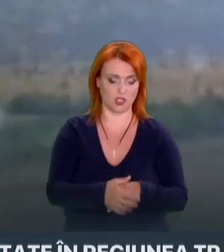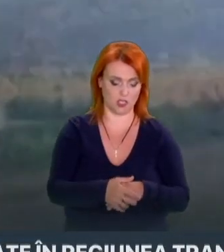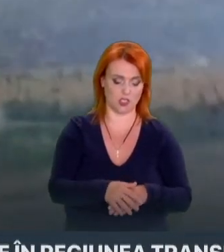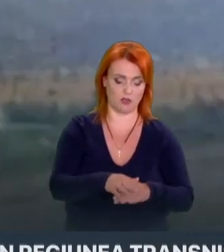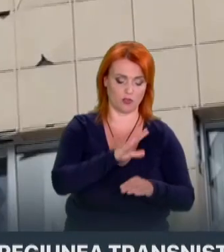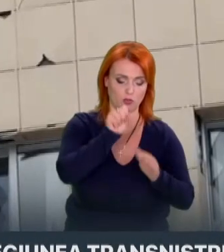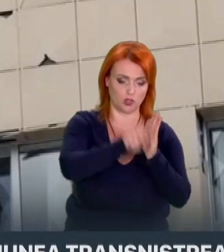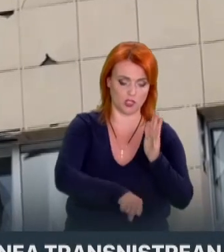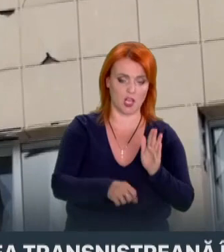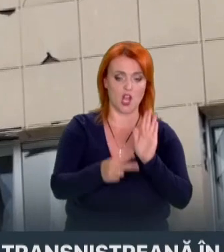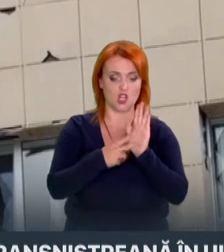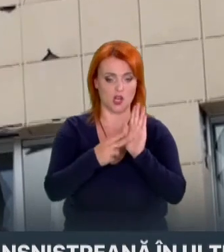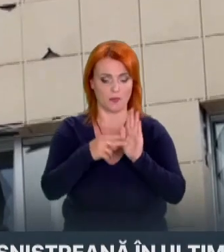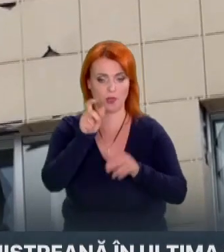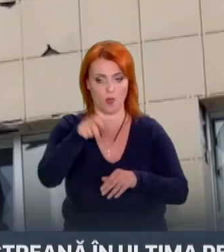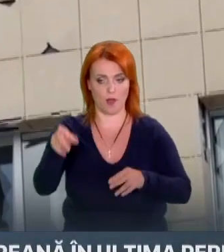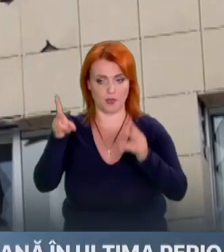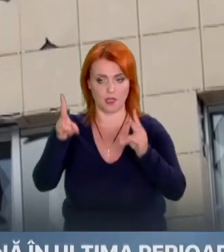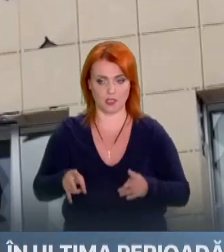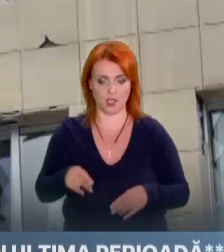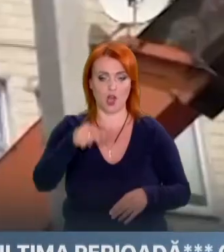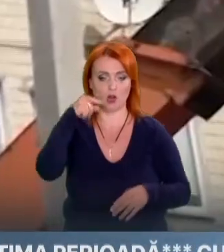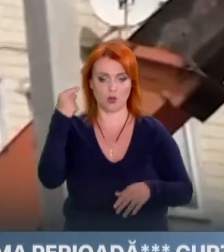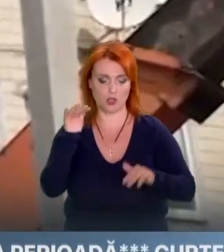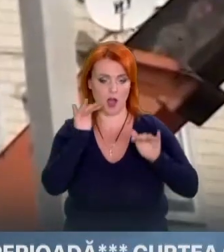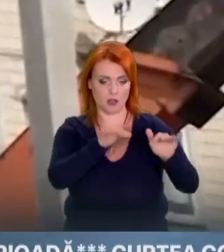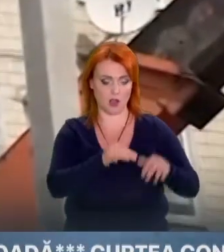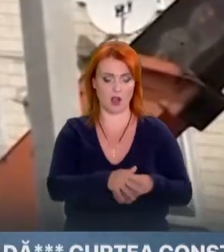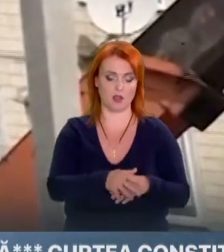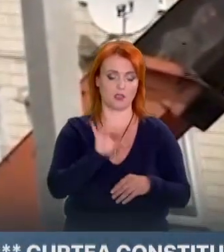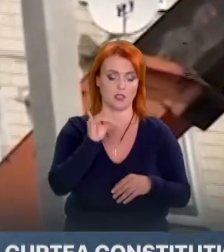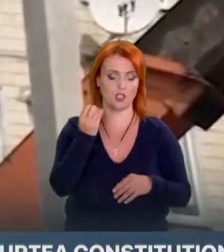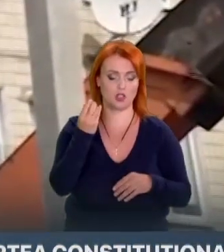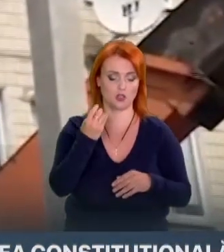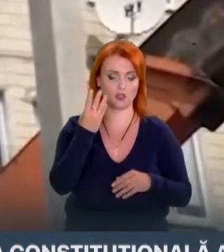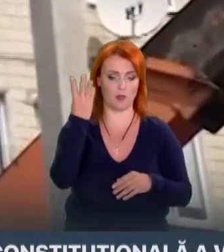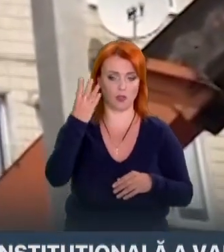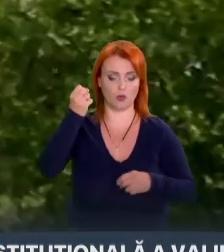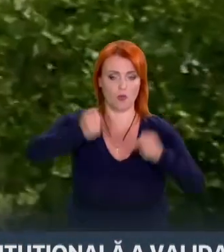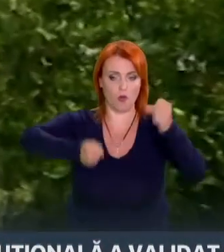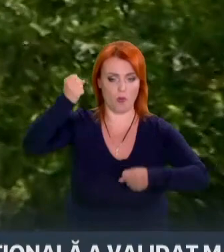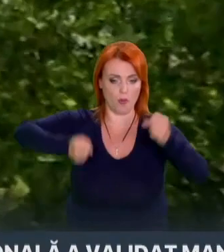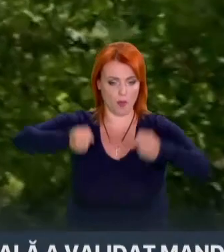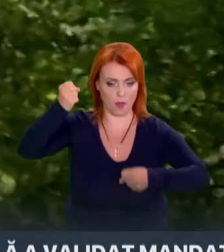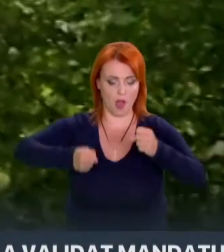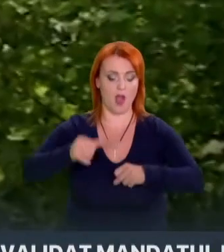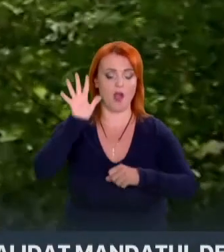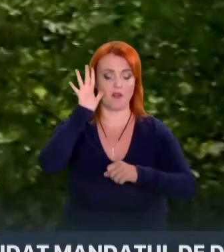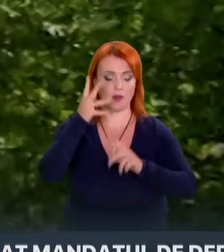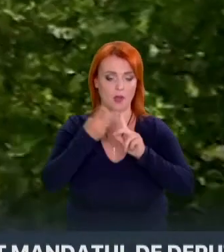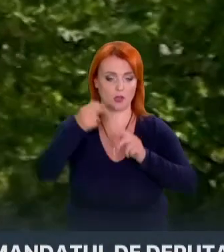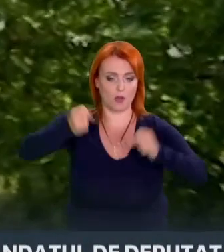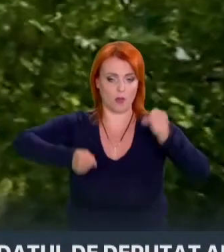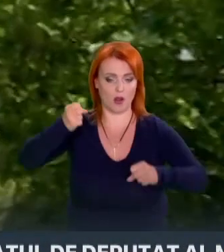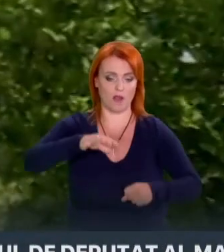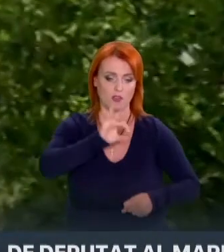fost rănite. Potrivit autorităților, rușii au atacat cu 4 bombe ghidate, iar în timpul celui de-al doilea bombardament au fost